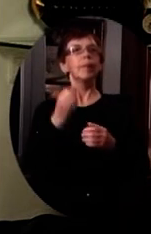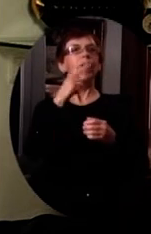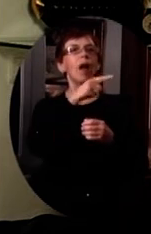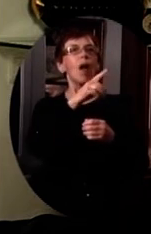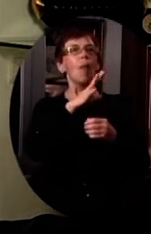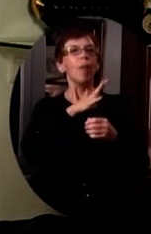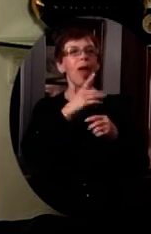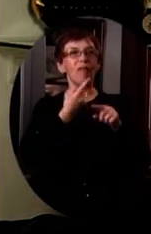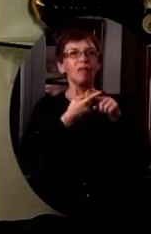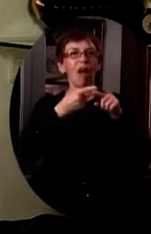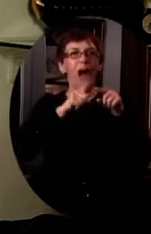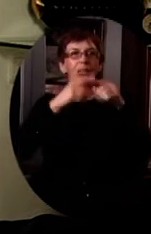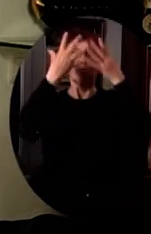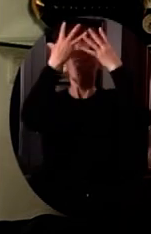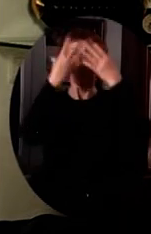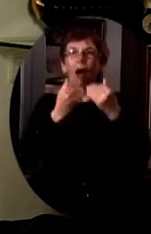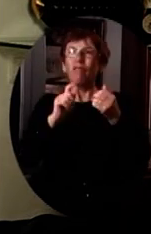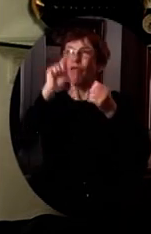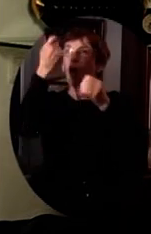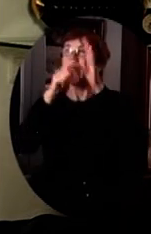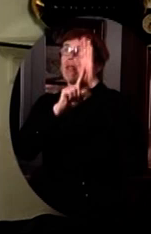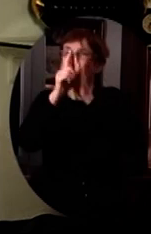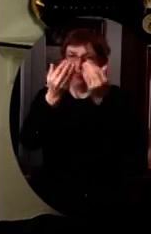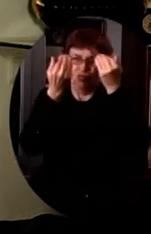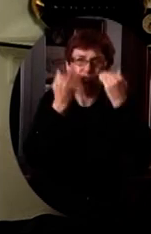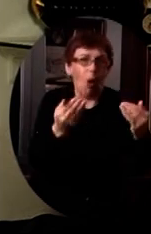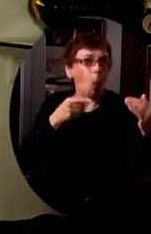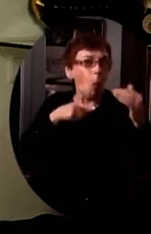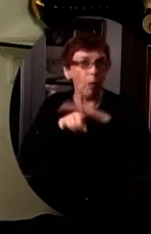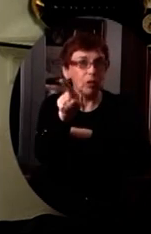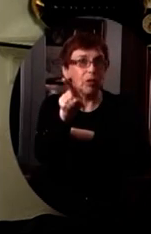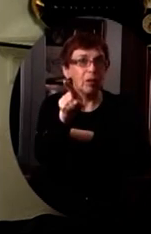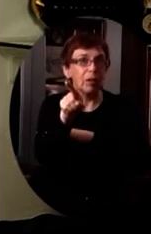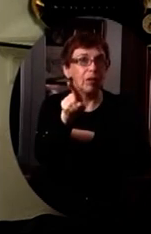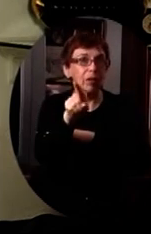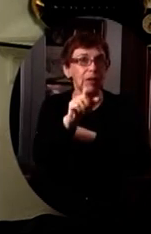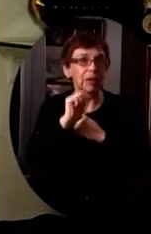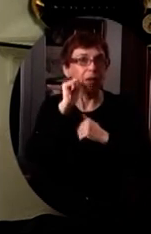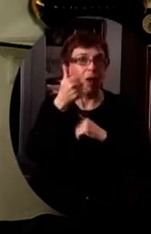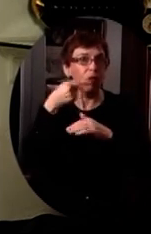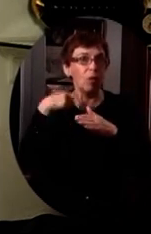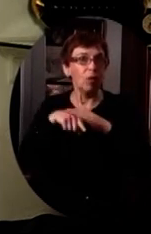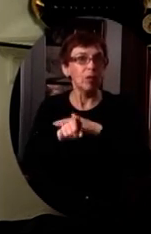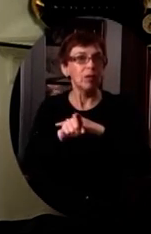ומיד באותו יום יצאת עם ההורים והאחים מהבית?